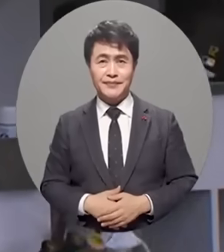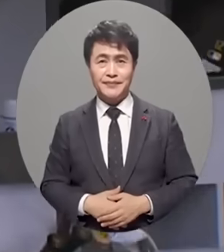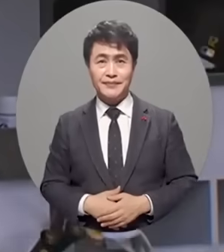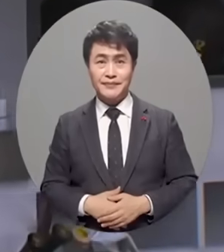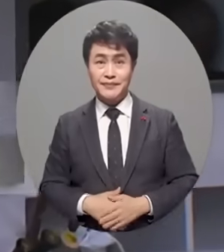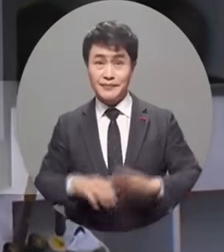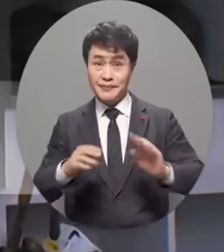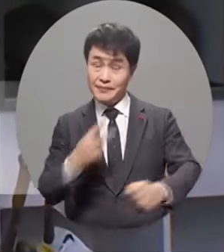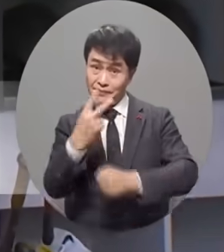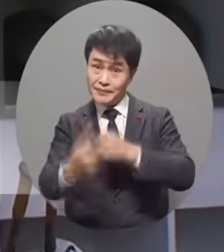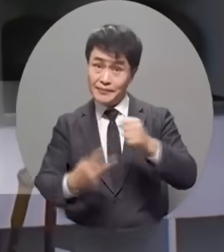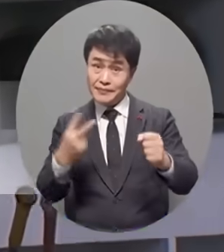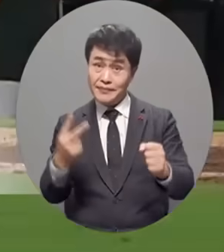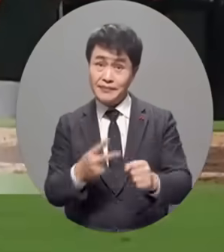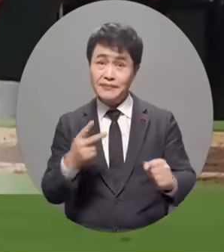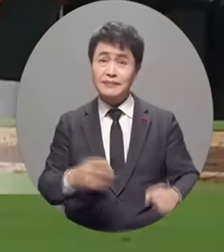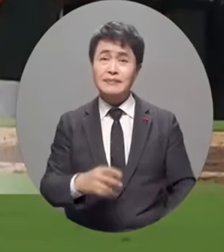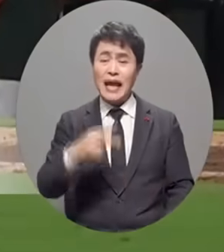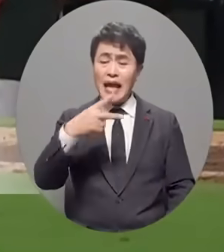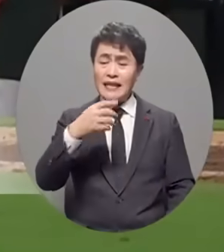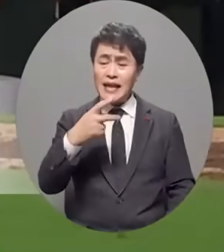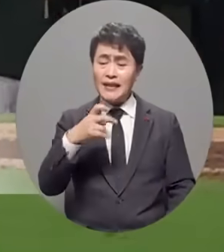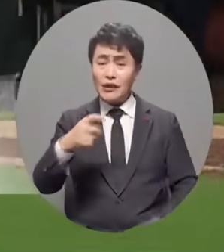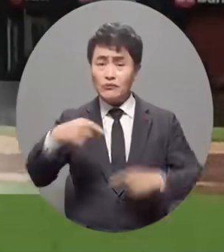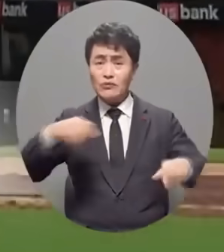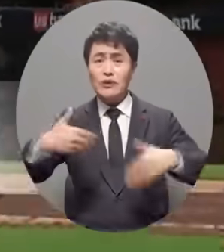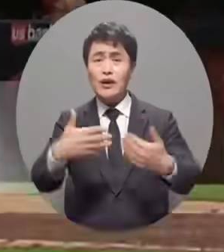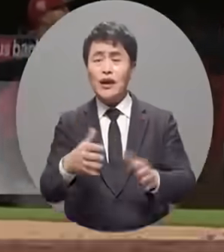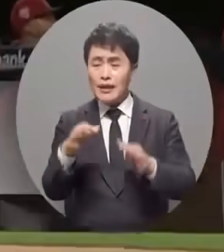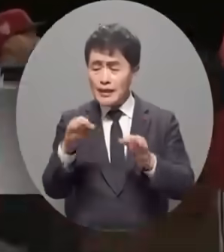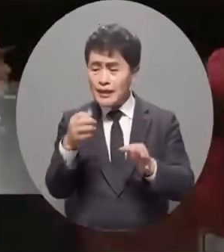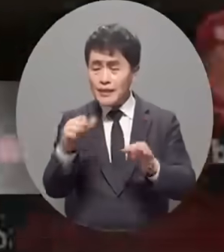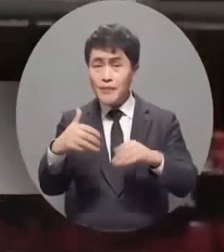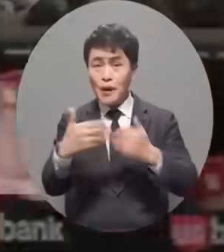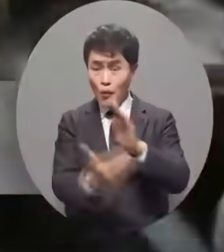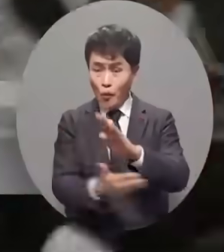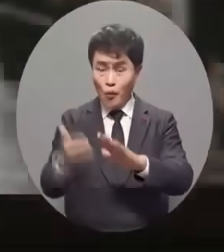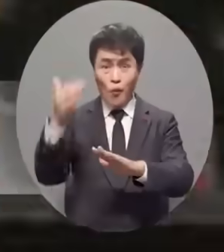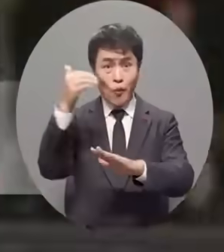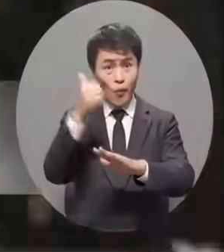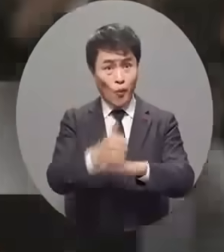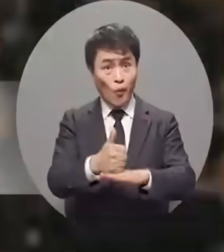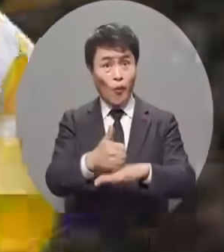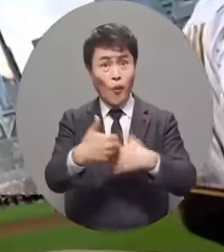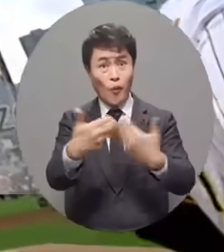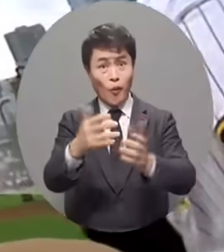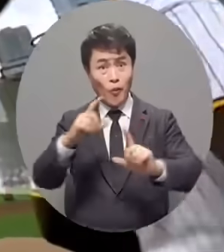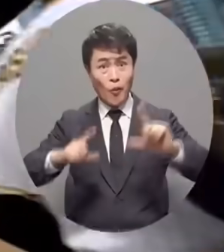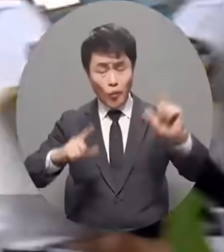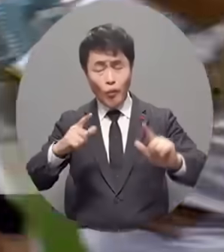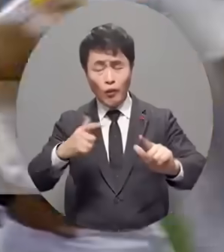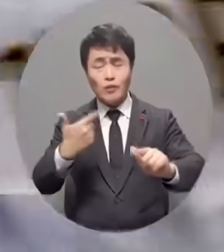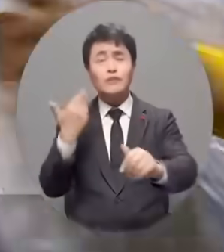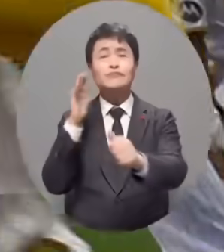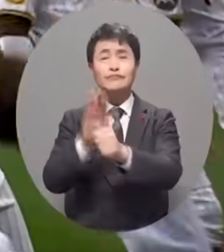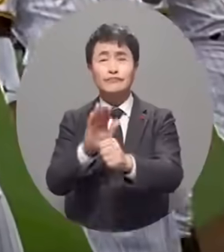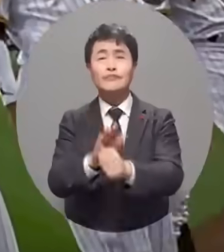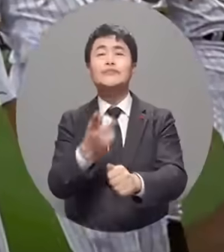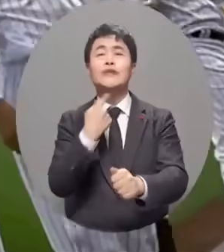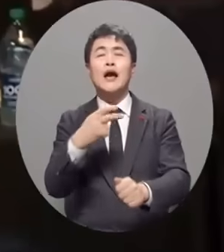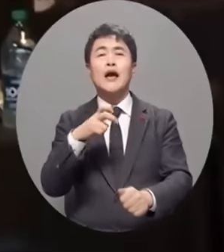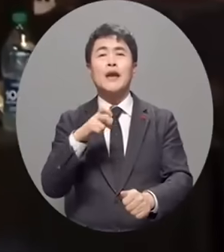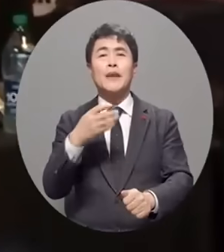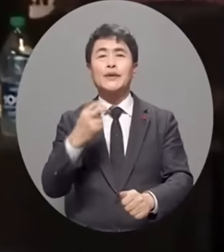지난 2년 동안 샌디에이고 지휘봉을 잡으면서 김하성이 성공적으로 빅리그에 안착하는 데 큰 도움을 줬던 멜빈